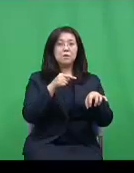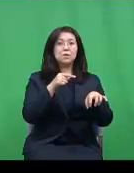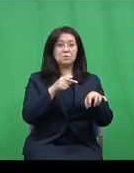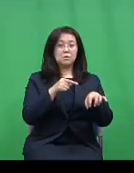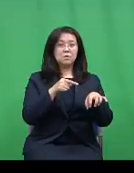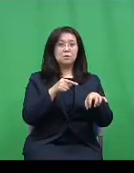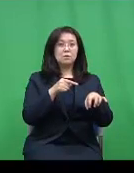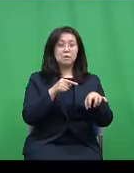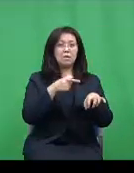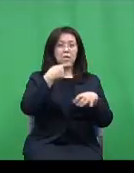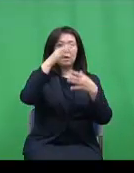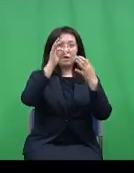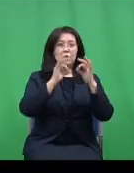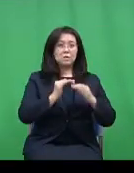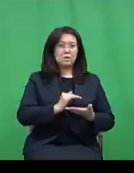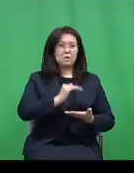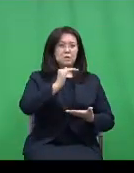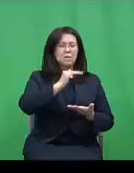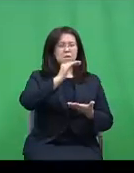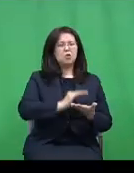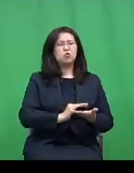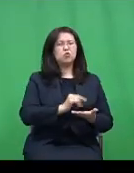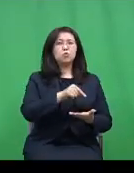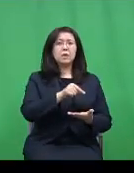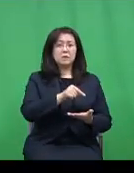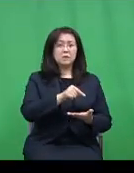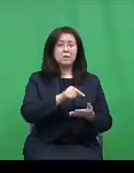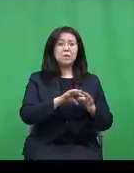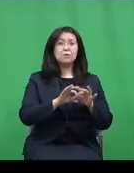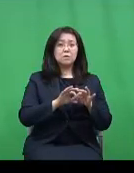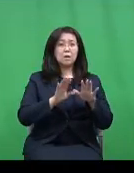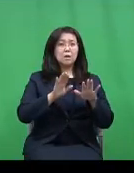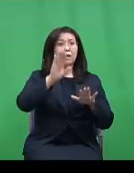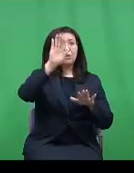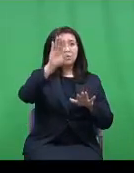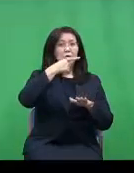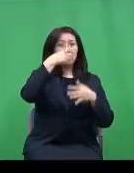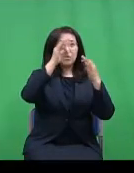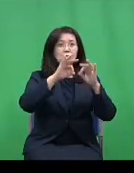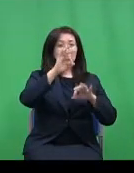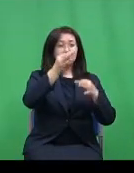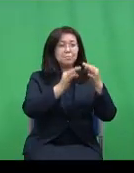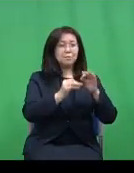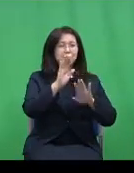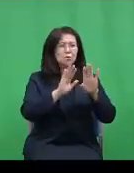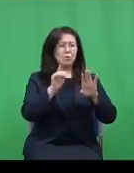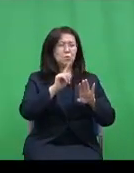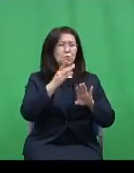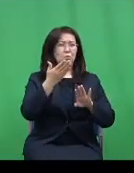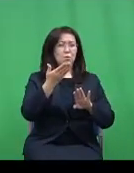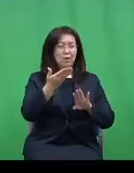のございますので、今後どの程度雪が降ってくれるかということでありますけれ